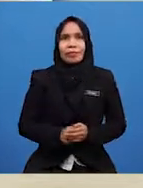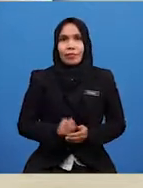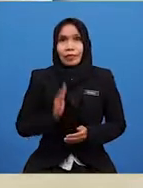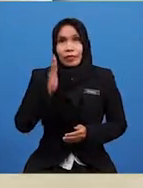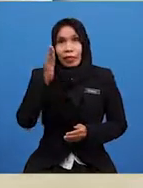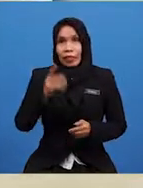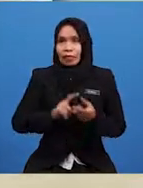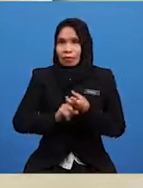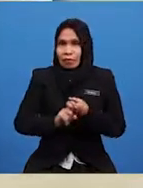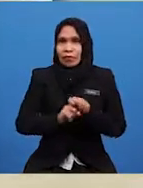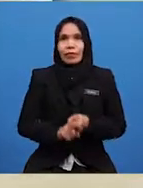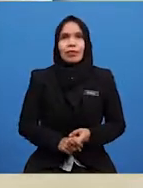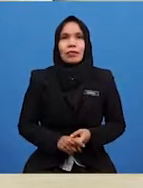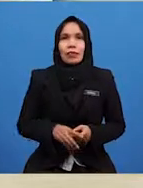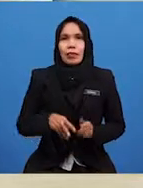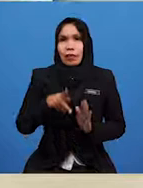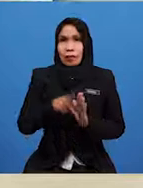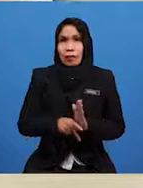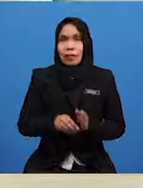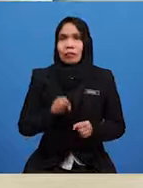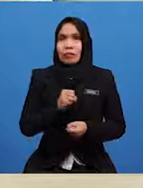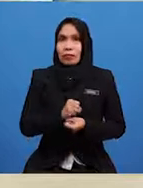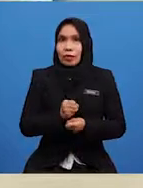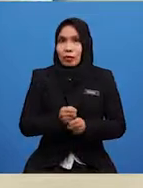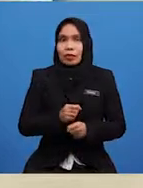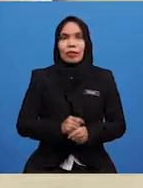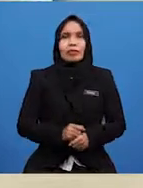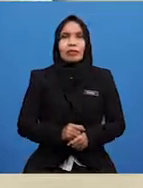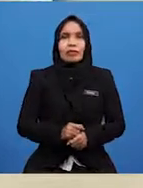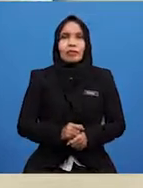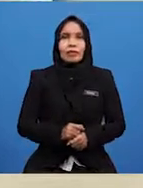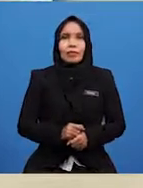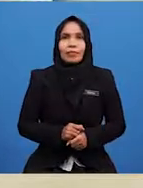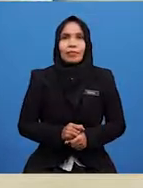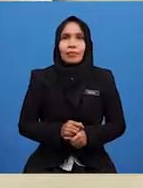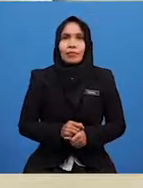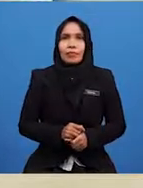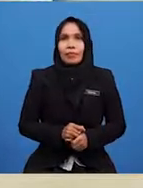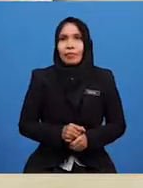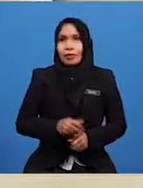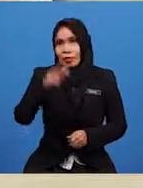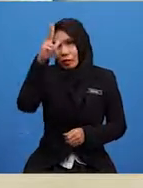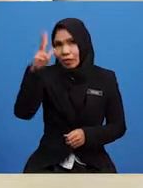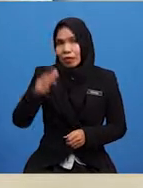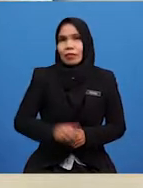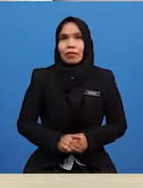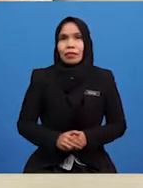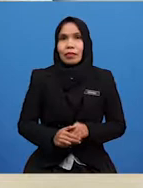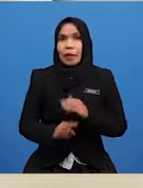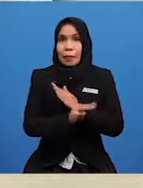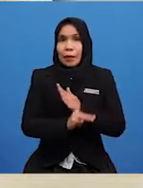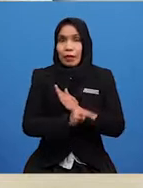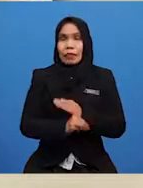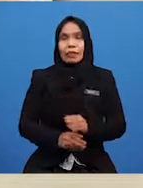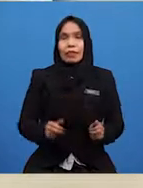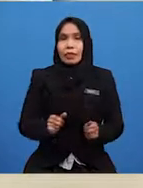hubungan persahabatan dan kekeluargaan antara Kerajaan Melaka dengan kerajaan lain. Perkahwinan berlaku